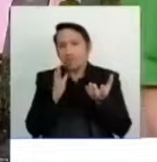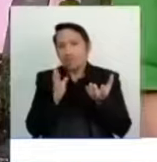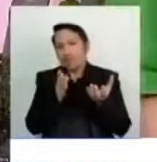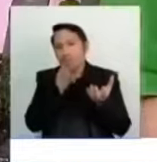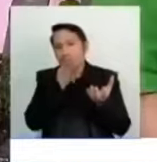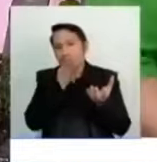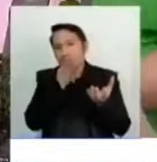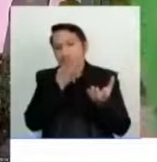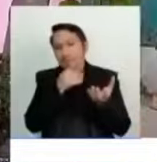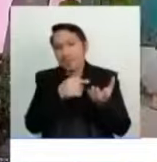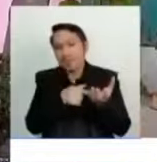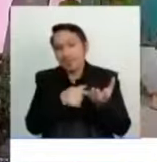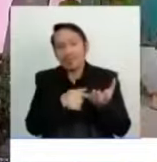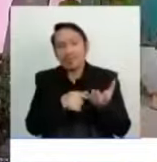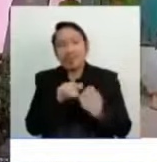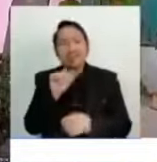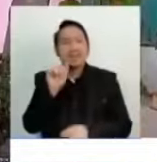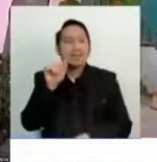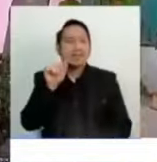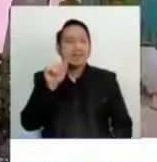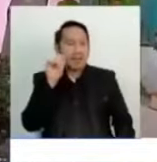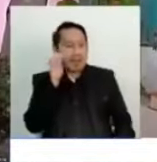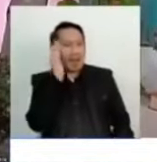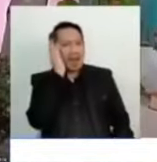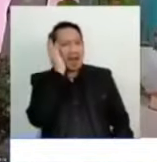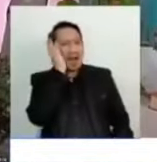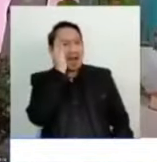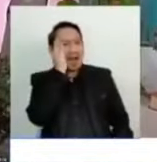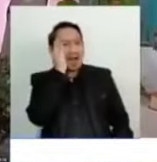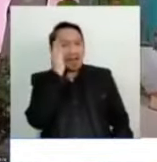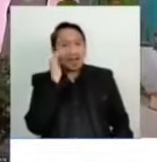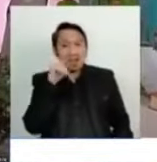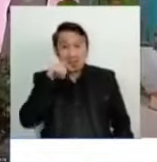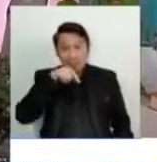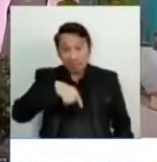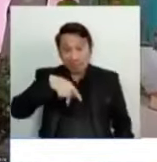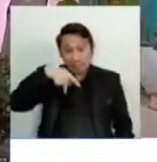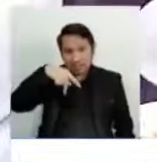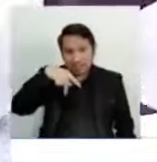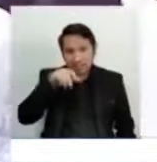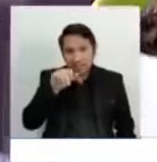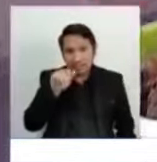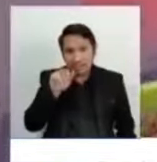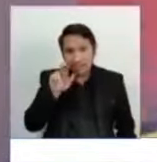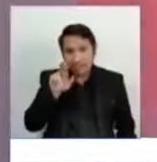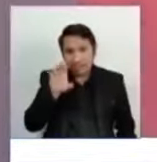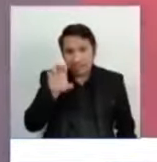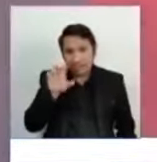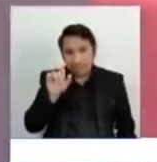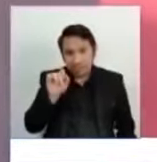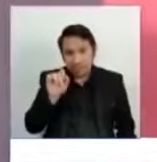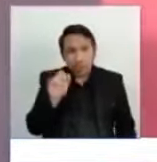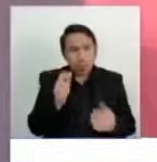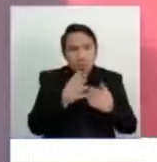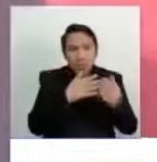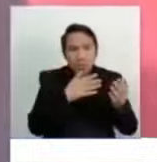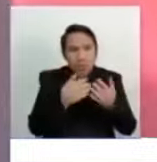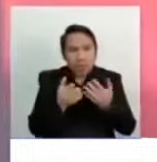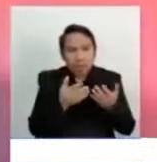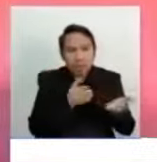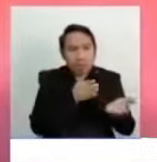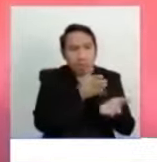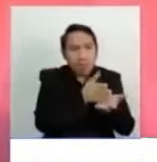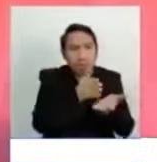solid naman, partner. Eh kasi naman itong Paris, kahit saan kayatang kanto tumambay o mapadaan dito sa atin, may pwede kang matikman, di